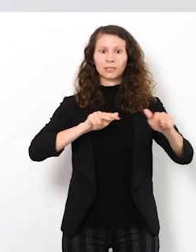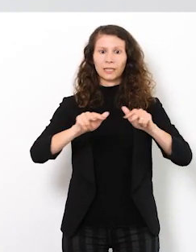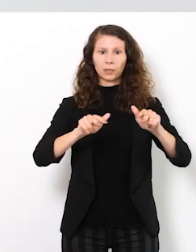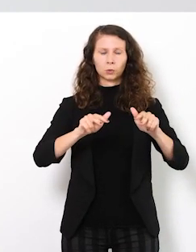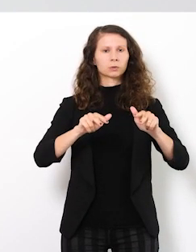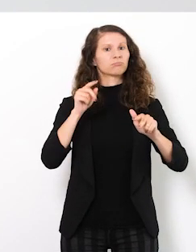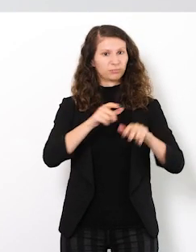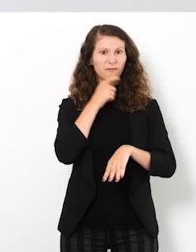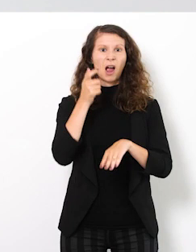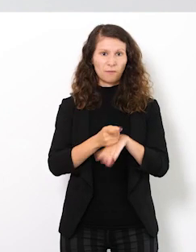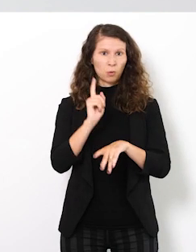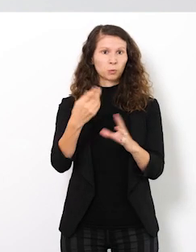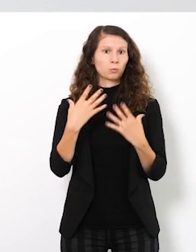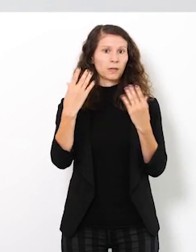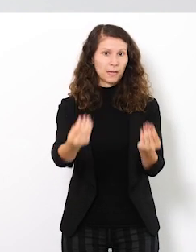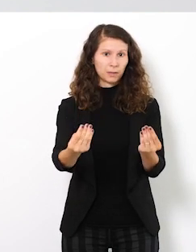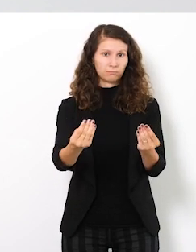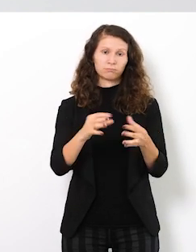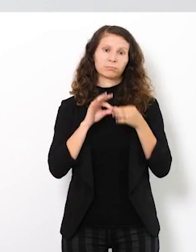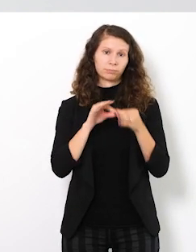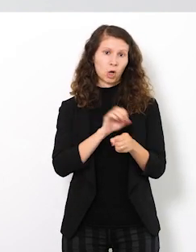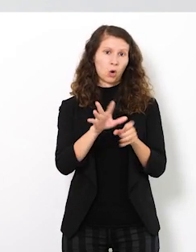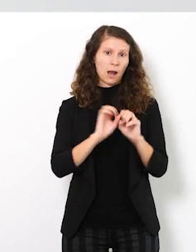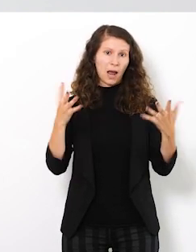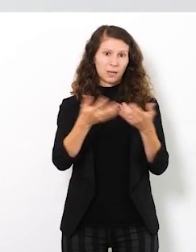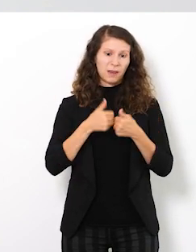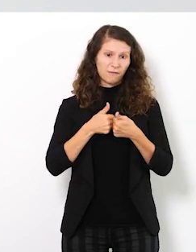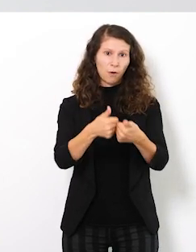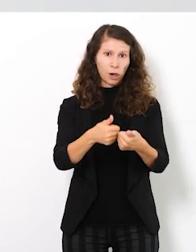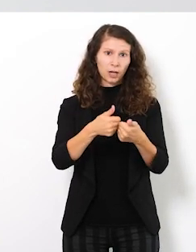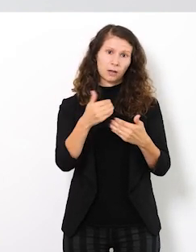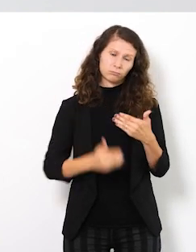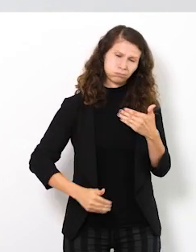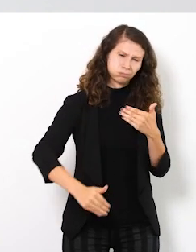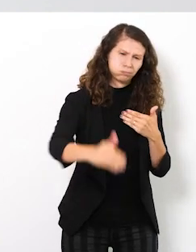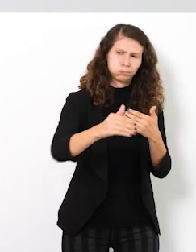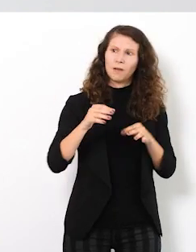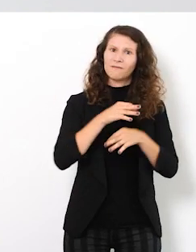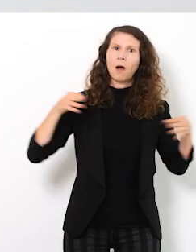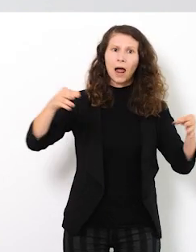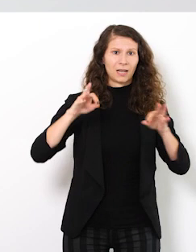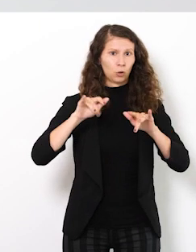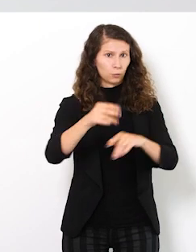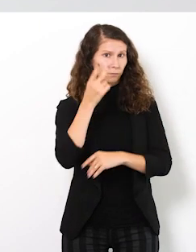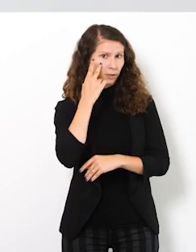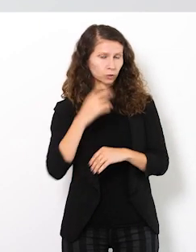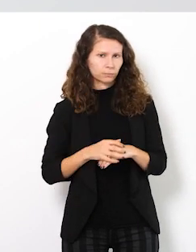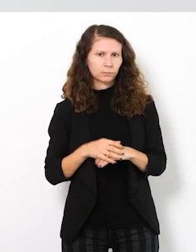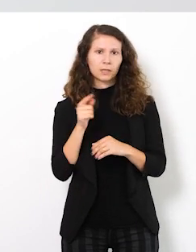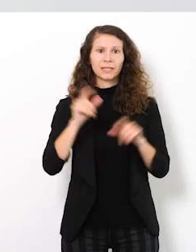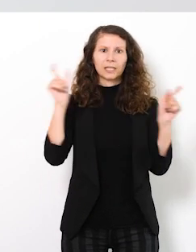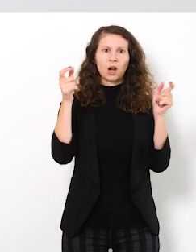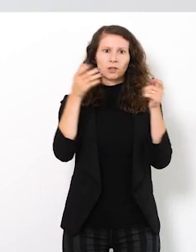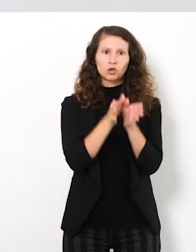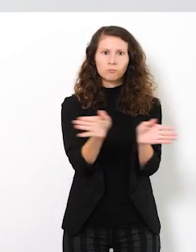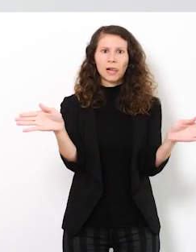dafür haben, wie wir die Folgen der Pandemie mildern können. Eins ist klar, die Corona-Pandemie hat die gesellschaftliche